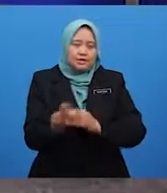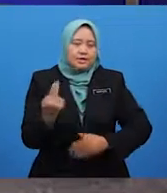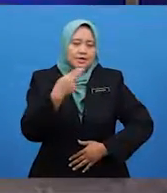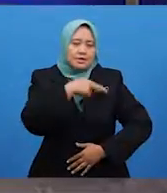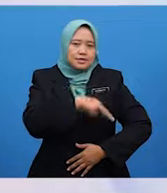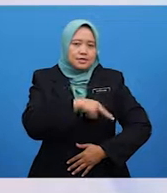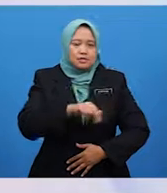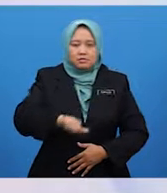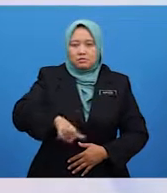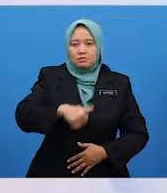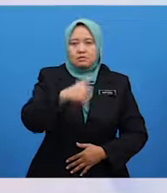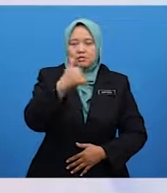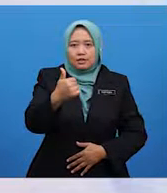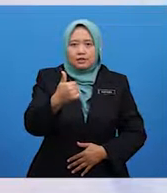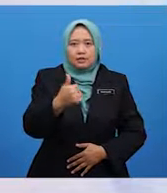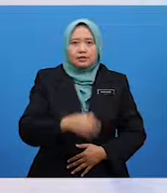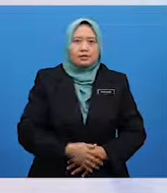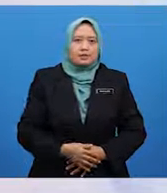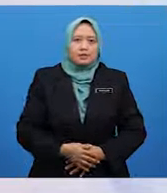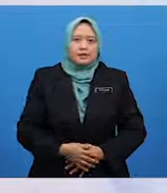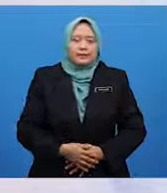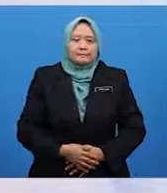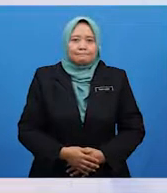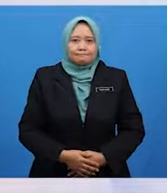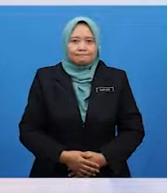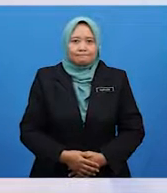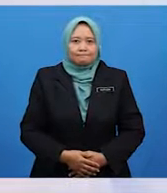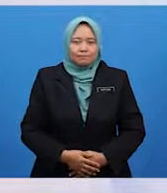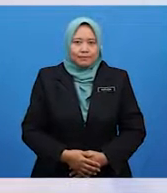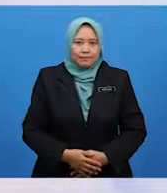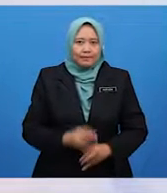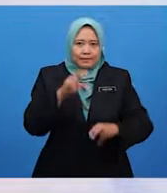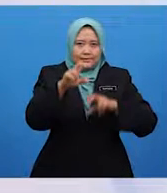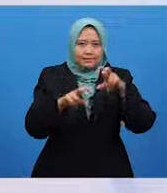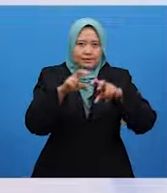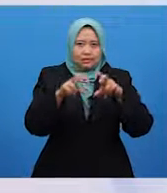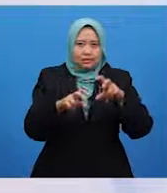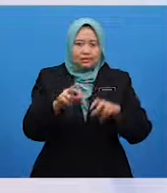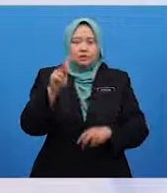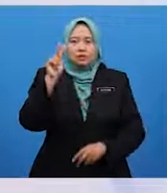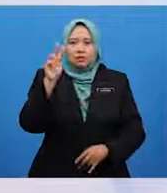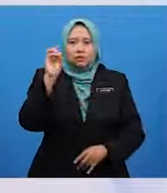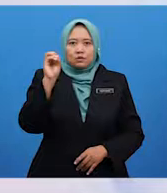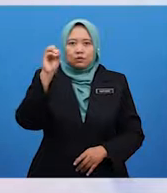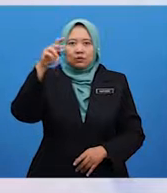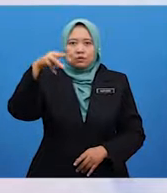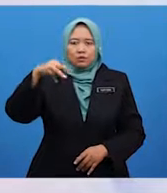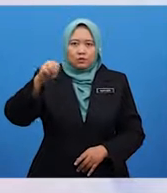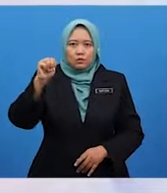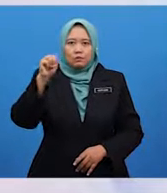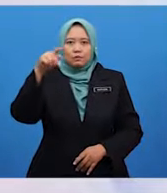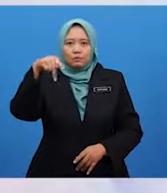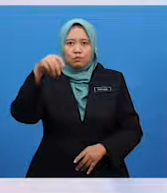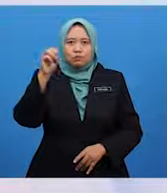Ya, nampaknya gayanya segmen komposisi dan warna ini semakin menarik, Cikgu Arif. Ya,